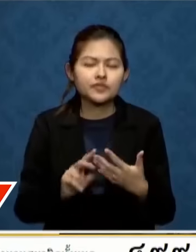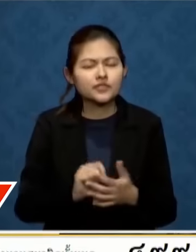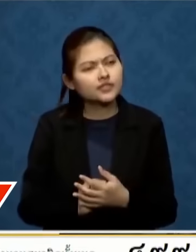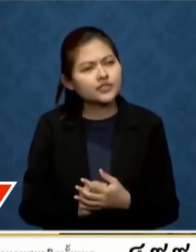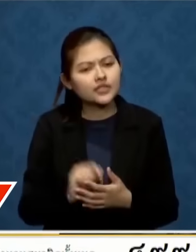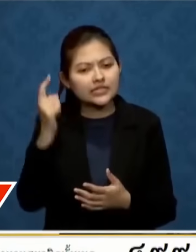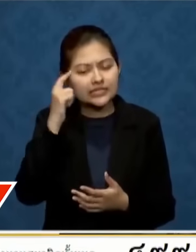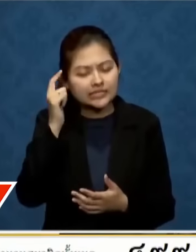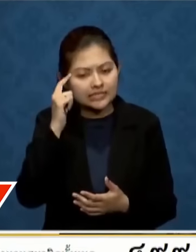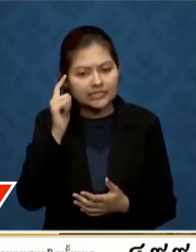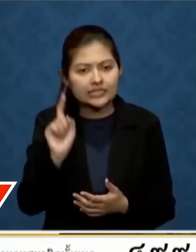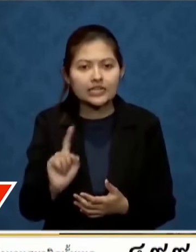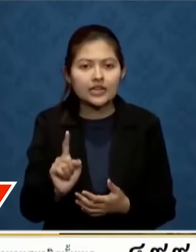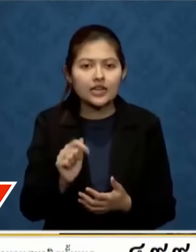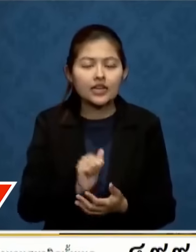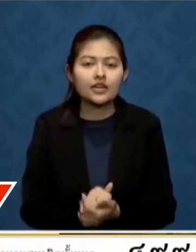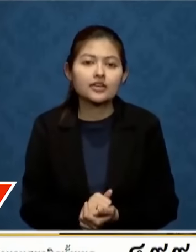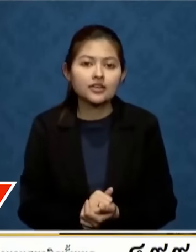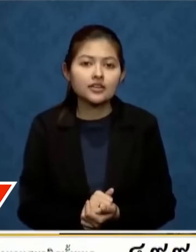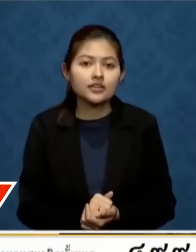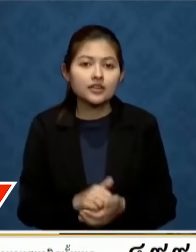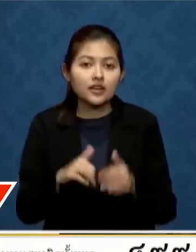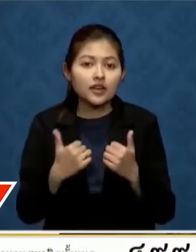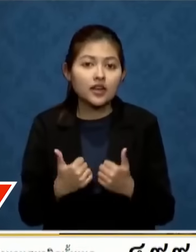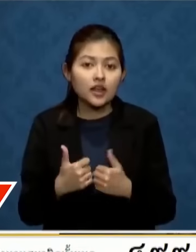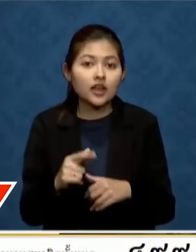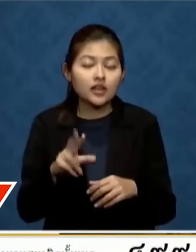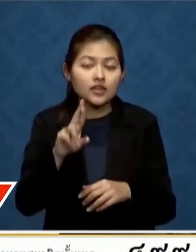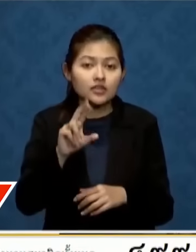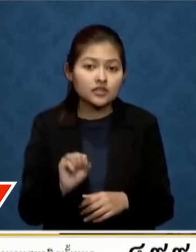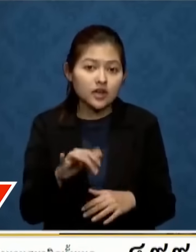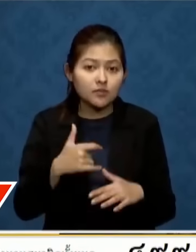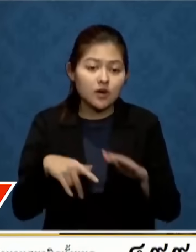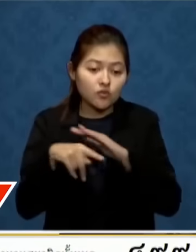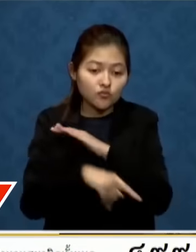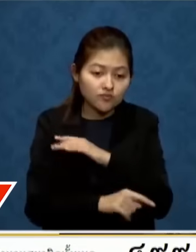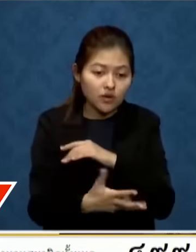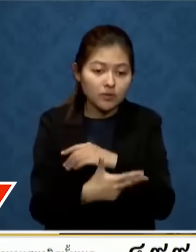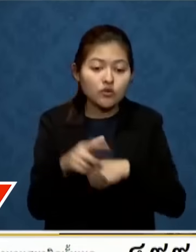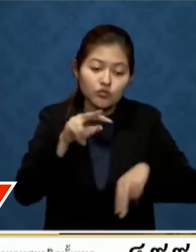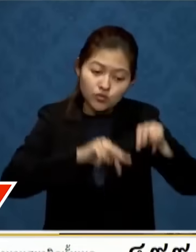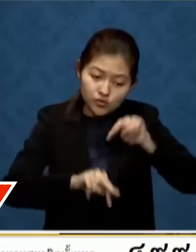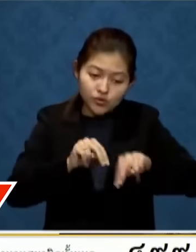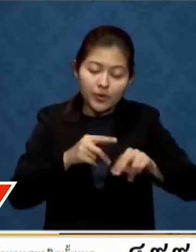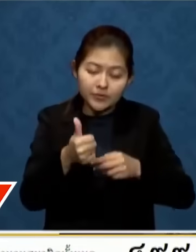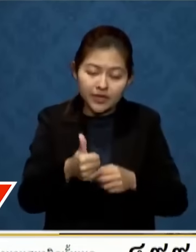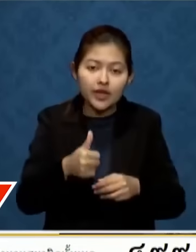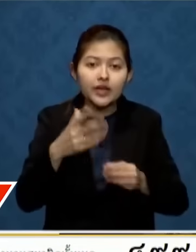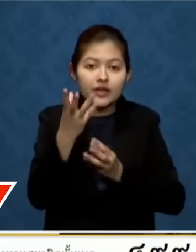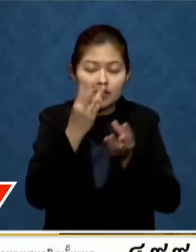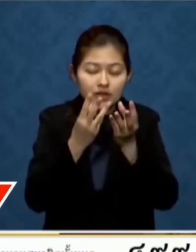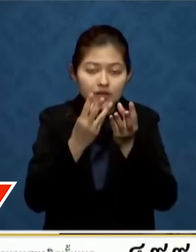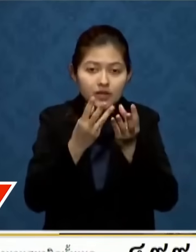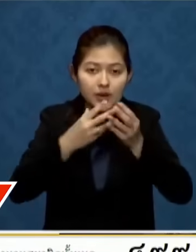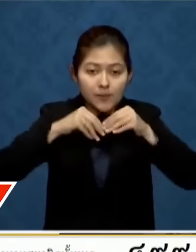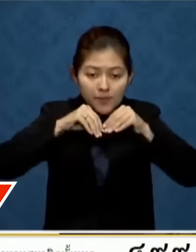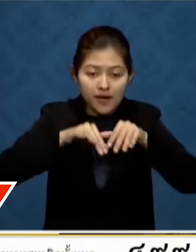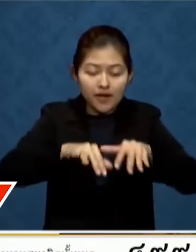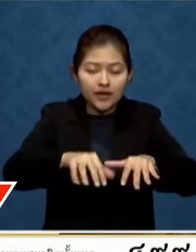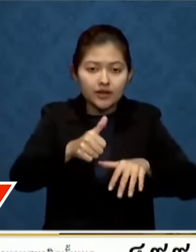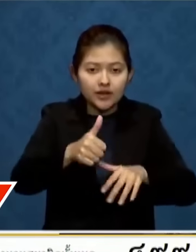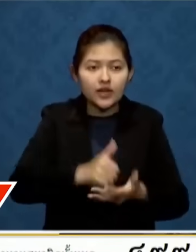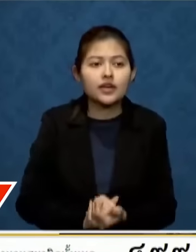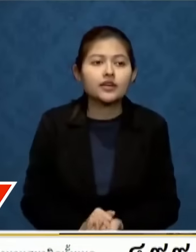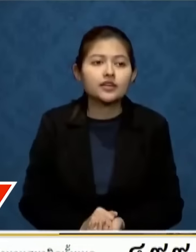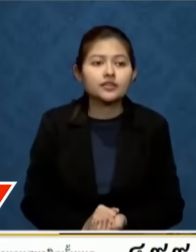ดูแล้วนะคะว่าเรื่องนี้เนี่ยในการที่จะทำให้สภาโปร่งใสตรวจสอบได้หรือว่ามีการเปิดเผยข้อมูลต่างๆเนี่ยมันมีส่วนได้ส่วน